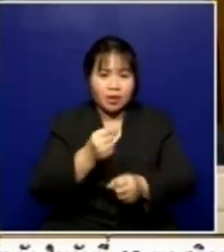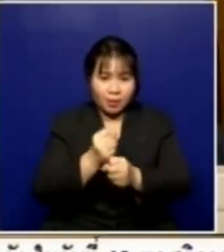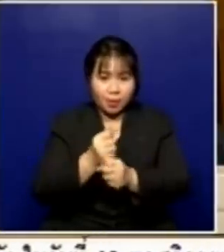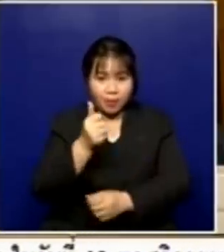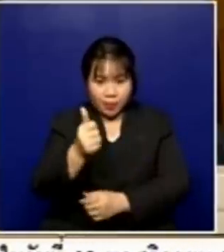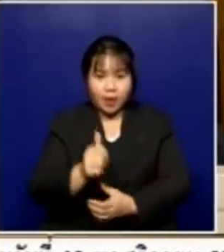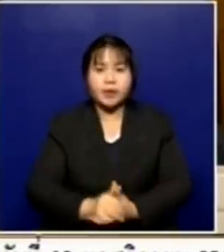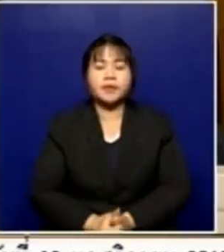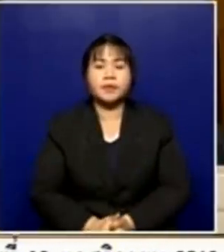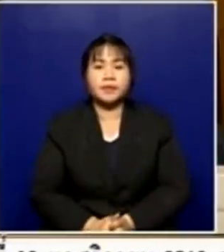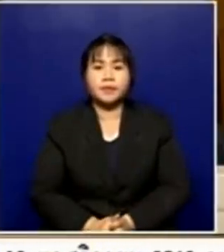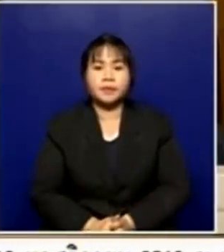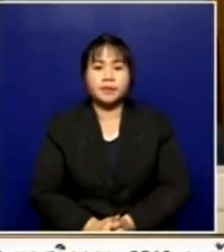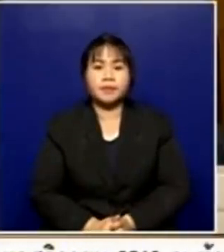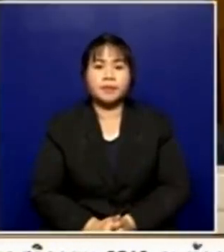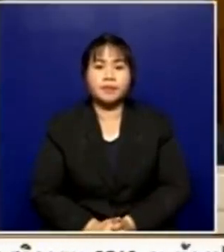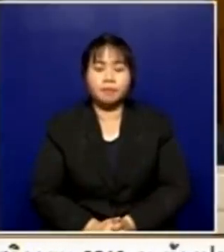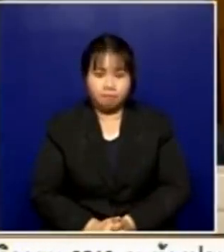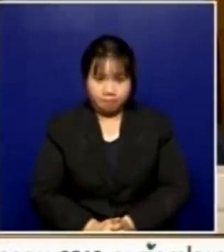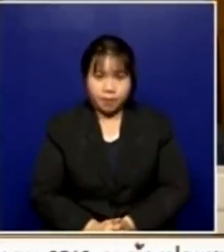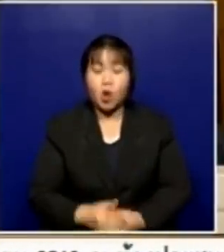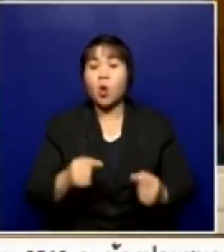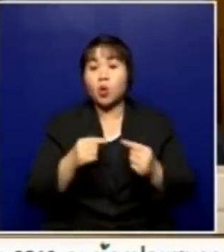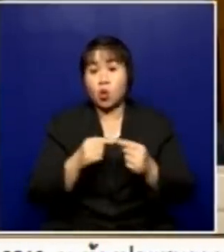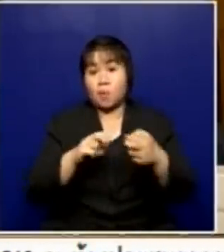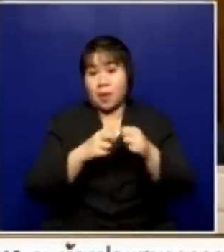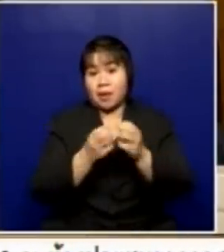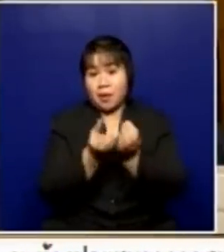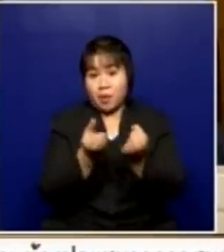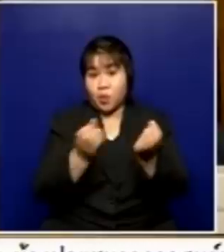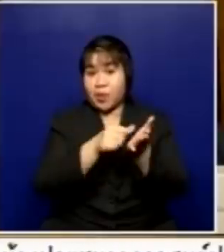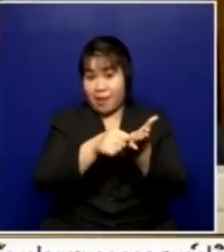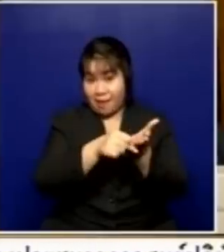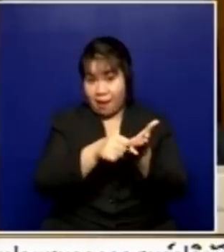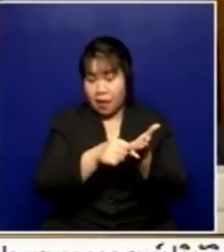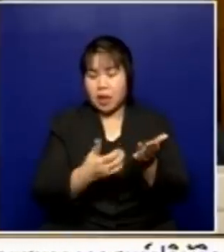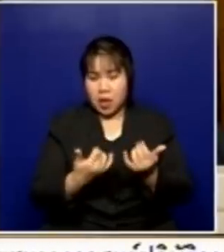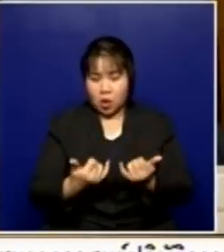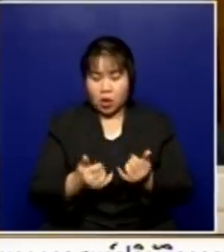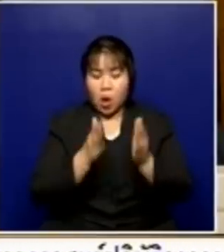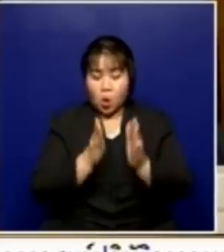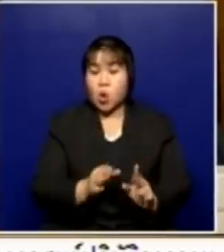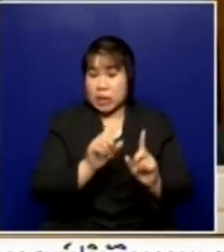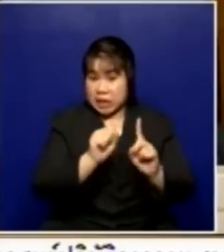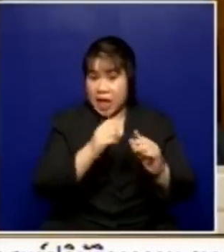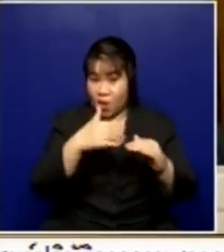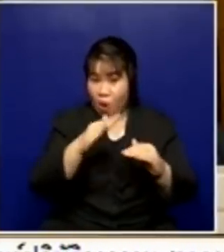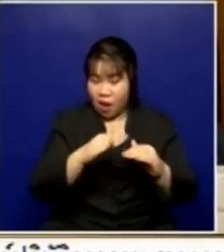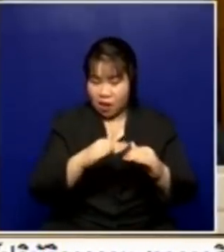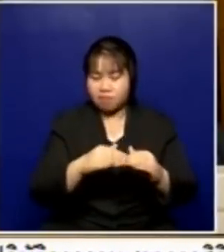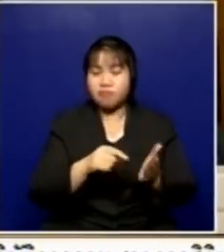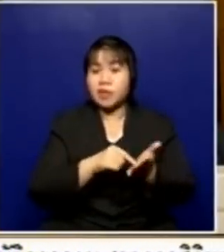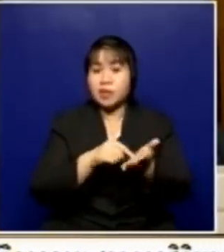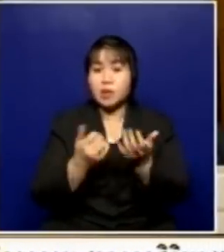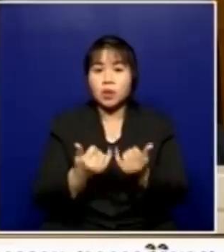บหลาการเรื่องการแ้ไรัฐธรมนูนที่พวกเราคนกาแสนคนได้นำมาเสนอต่อรฐษภาในวั